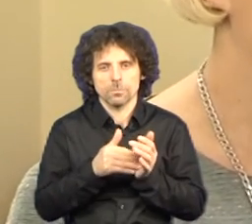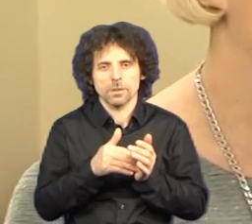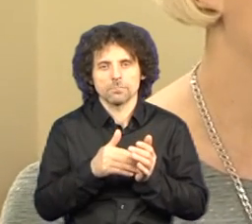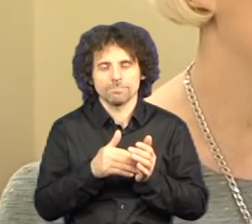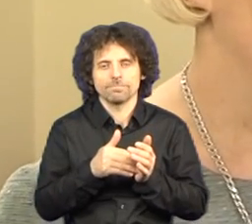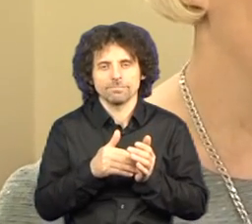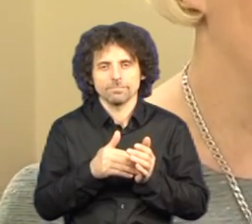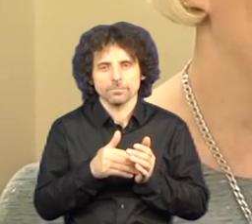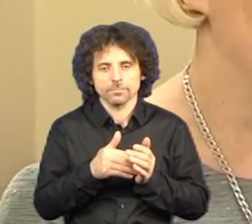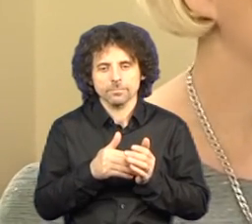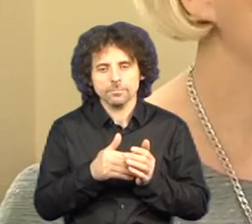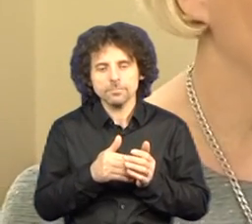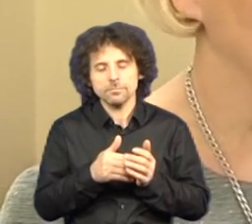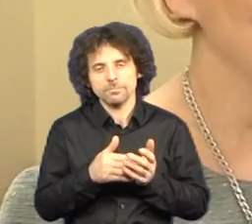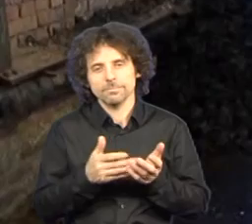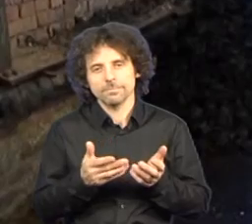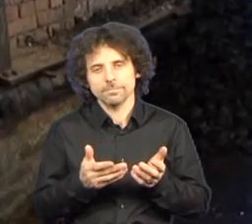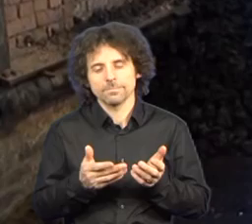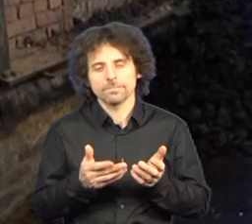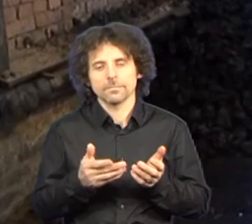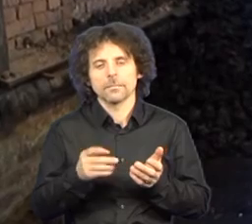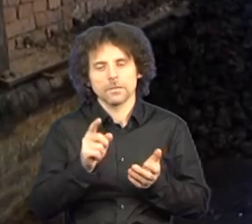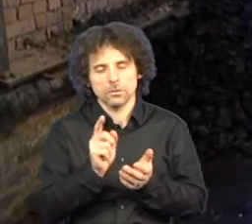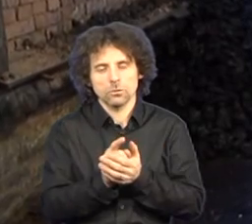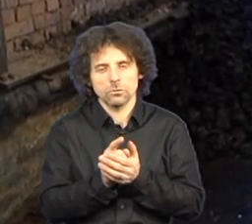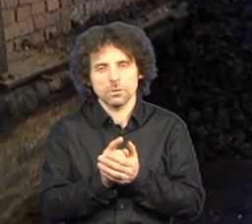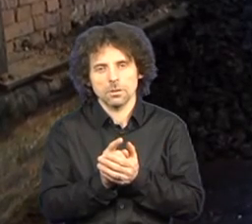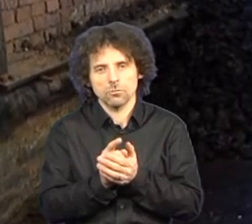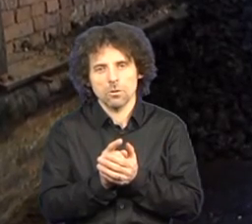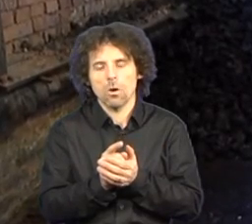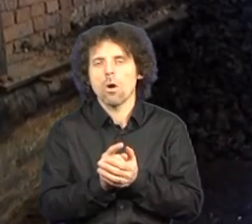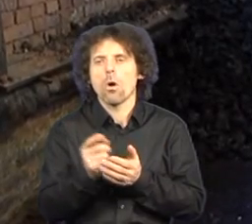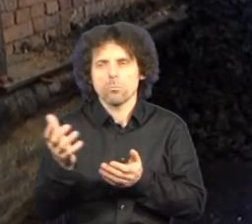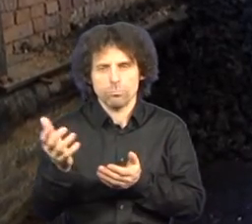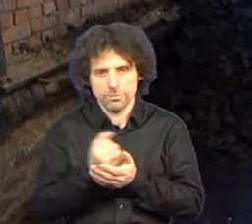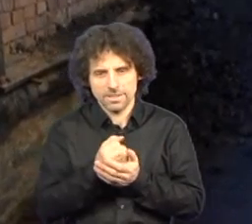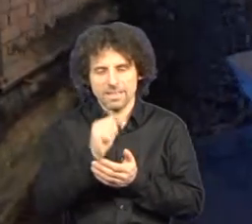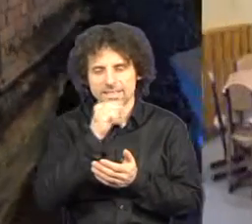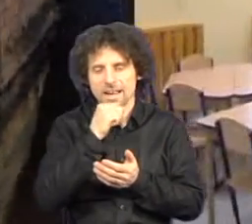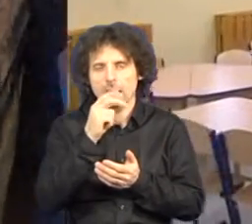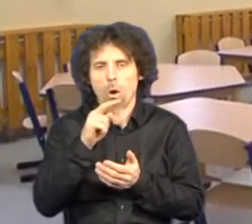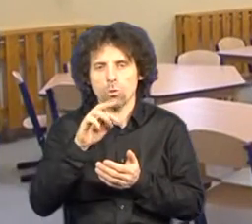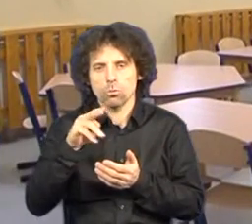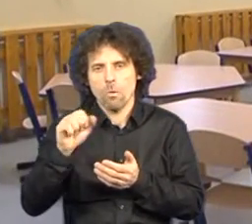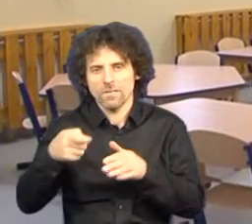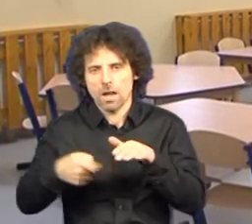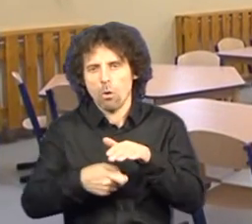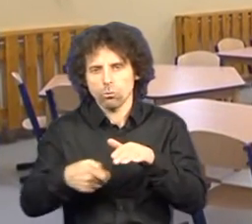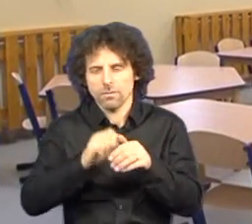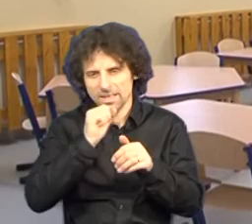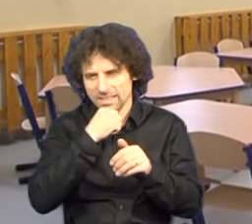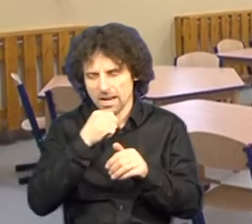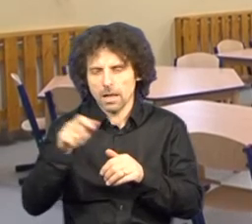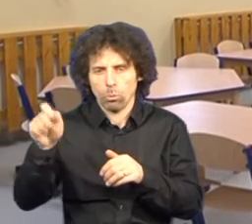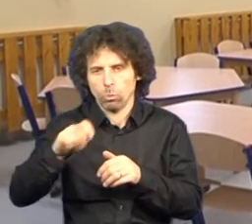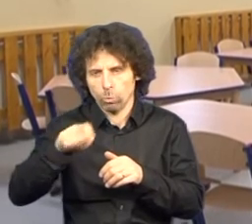bardzo nam jest po prostu niezbędna. Udało się ją pozyskać ze starej kotłowni, no jest to nie